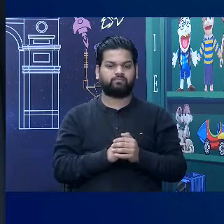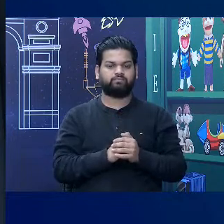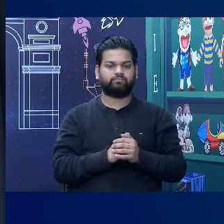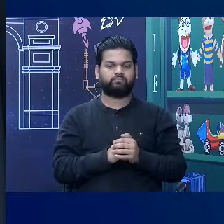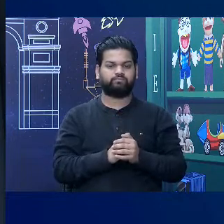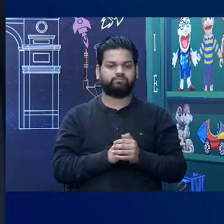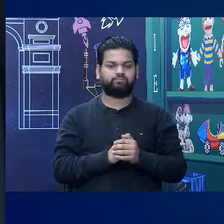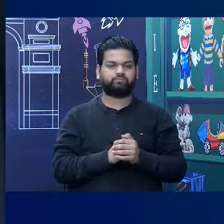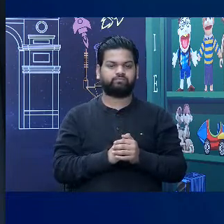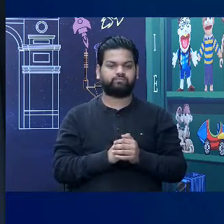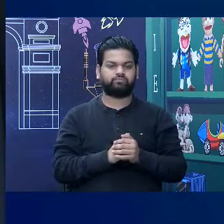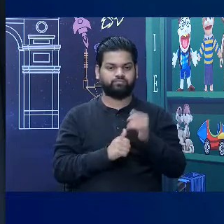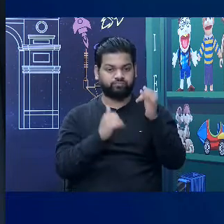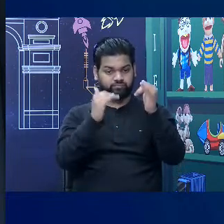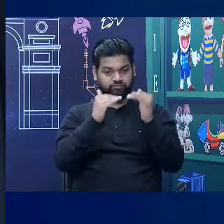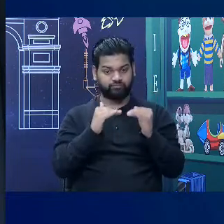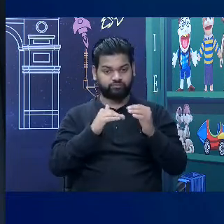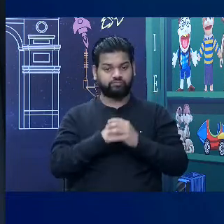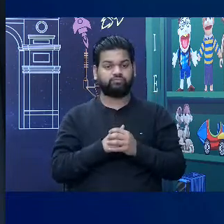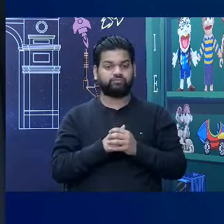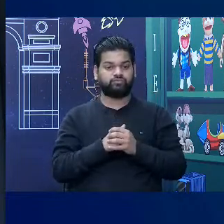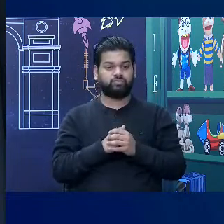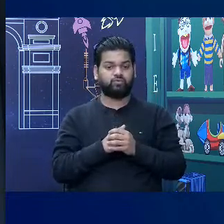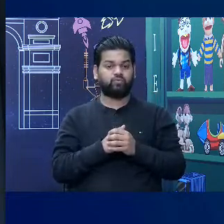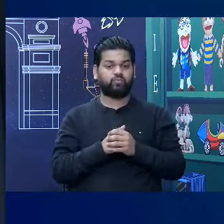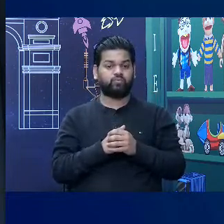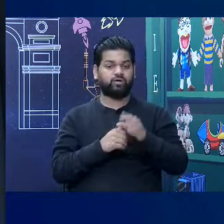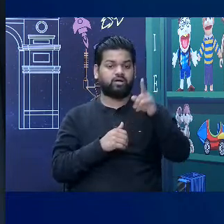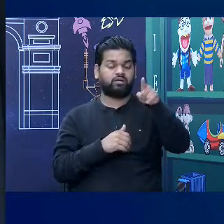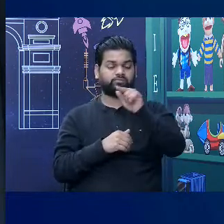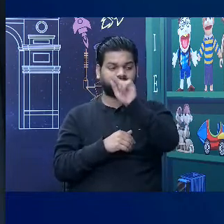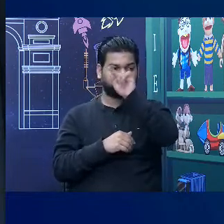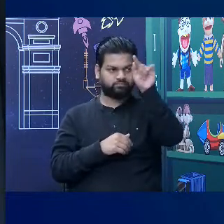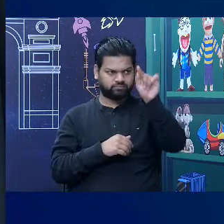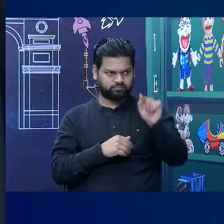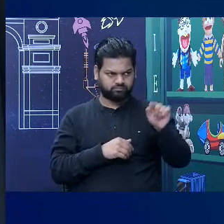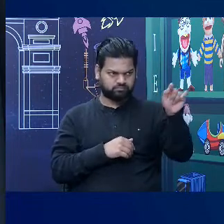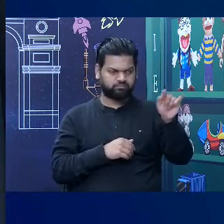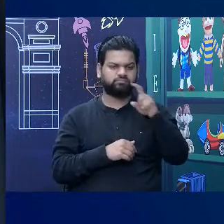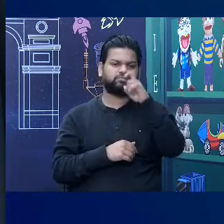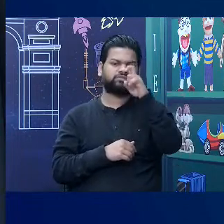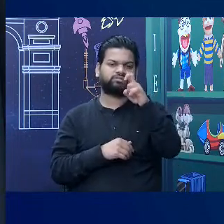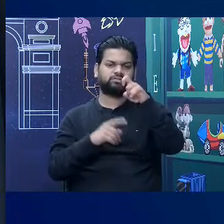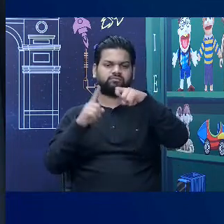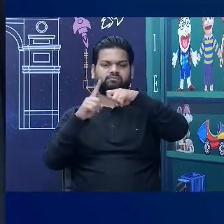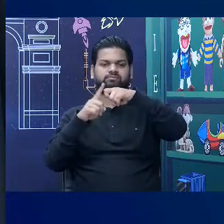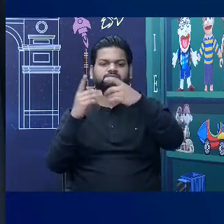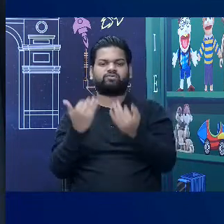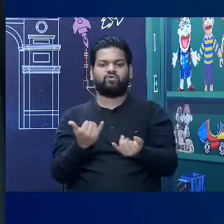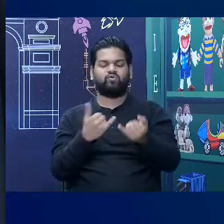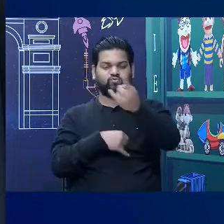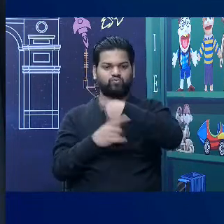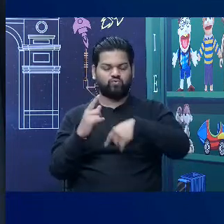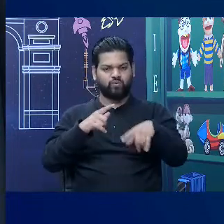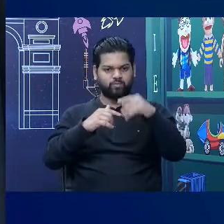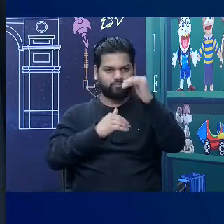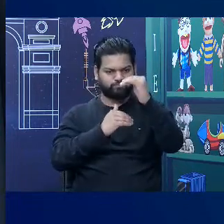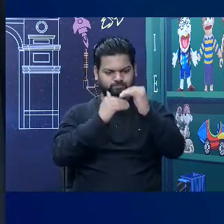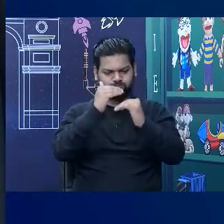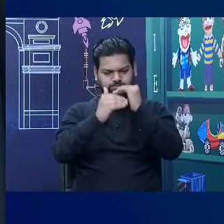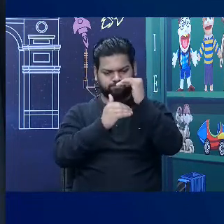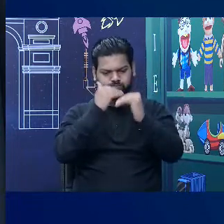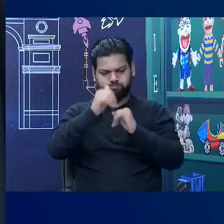कितनी? √7 इंटू k. स्क्वायर रूट लेंगे ना तो स्क्वायर हट जाएगा. BA हो जाएगा स्क्वायर रूट ऑफ 7 इंटू